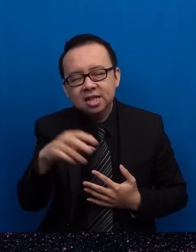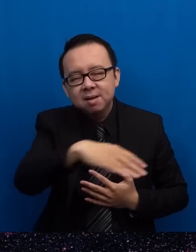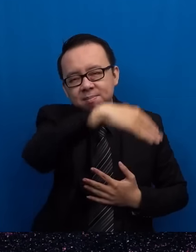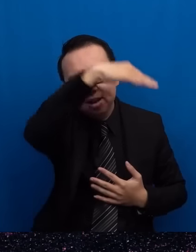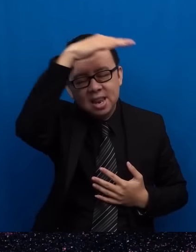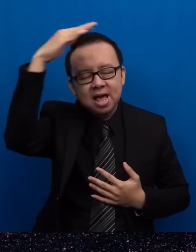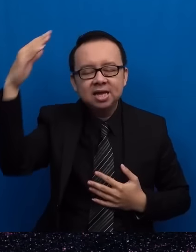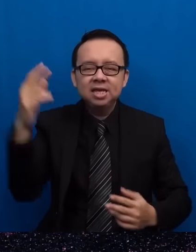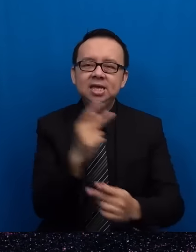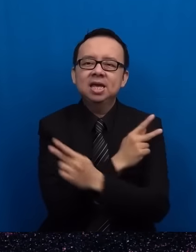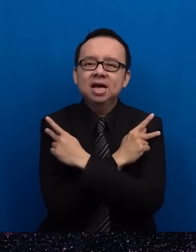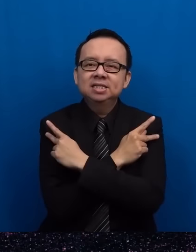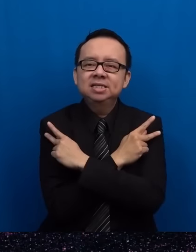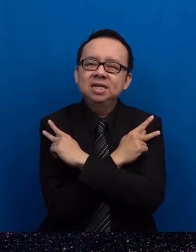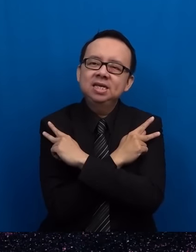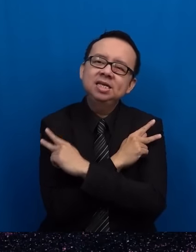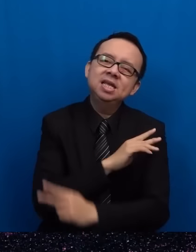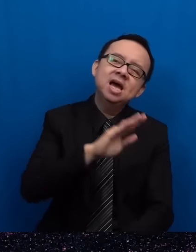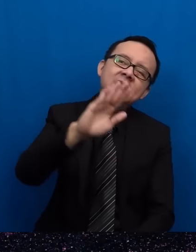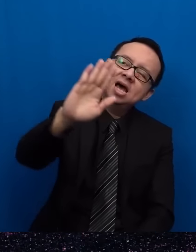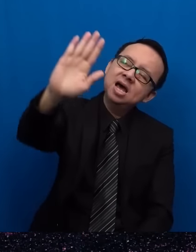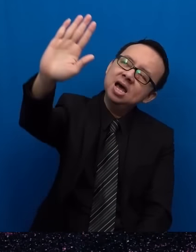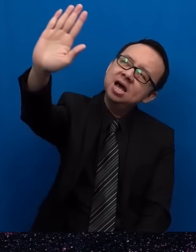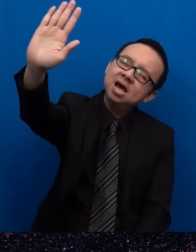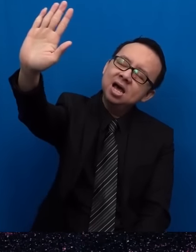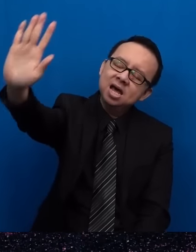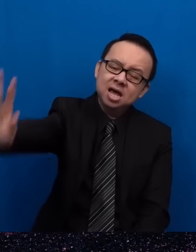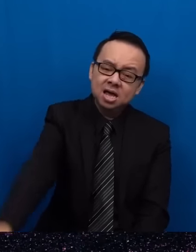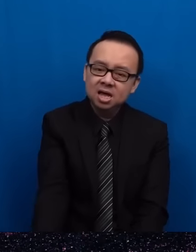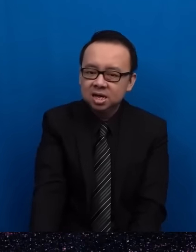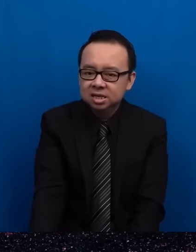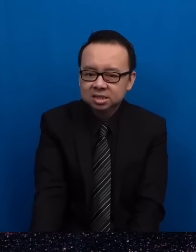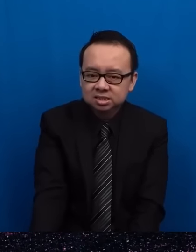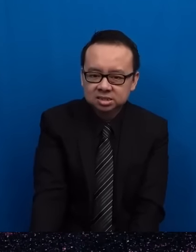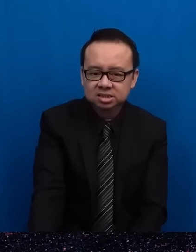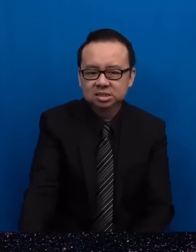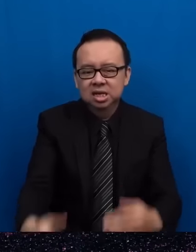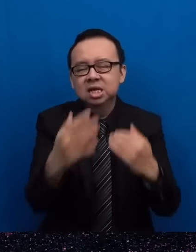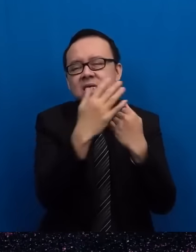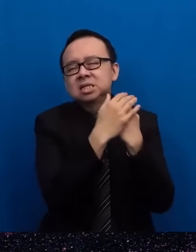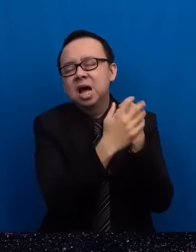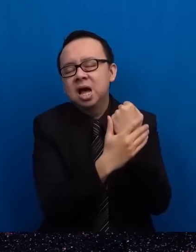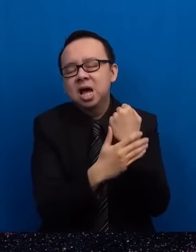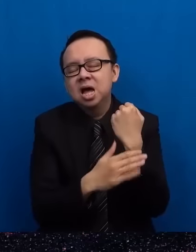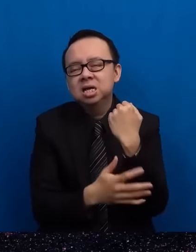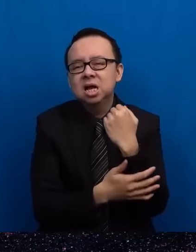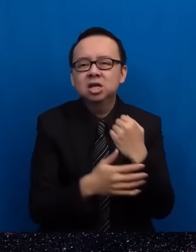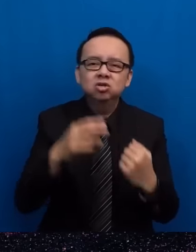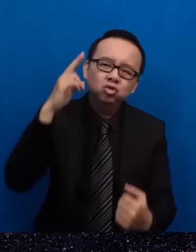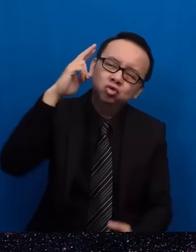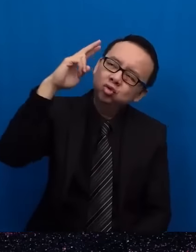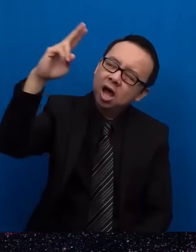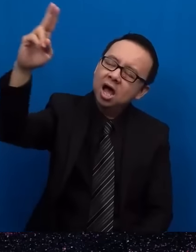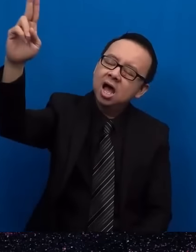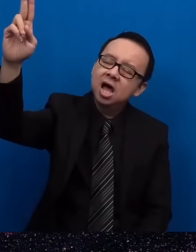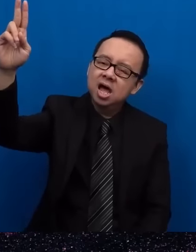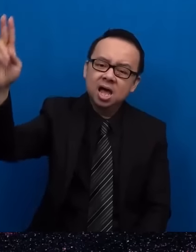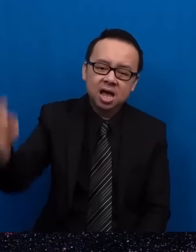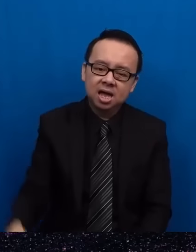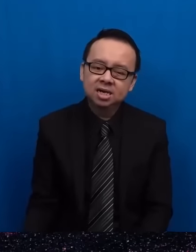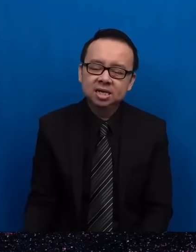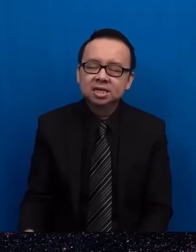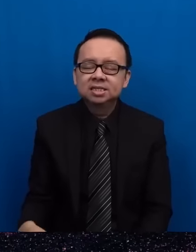kulihat pelangi kasih-Nya. Tangan Tuhan sedang merendah, percayalah, tangan Tuhan